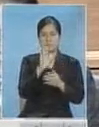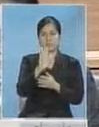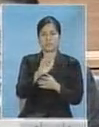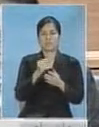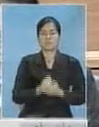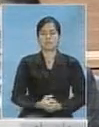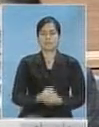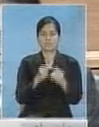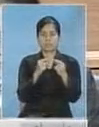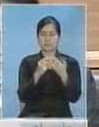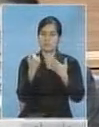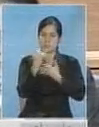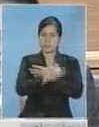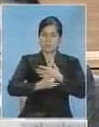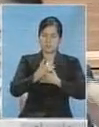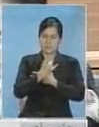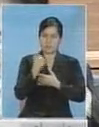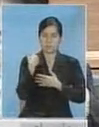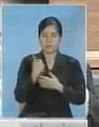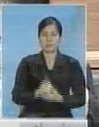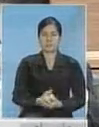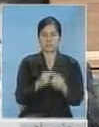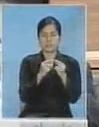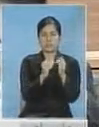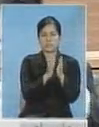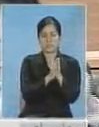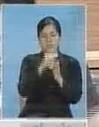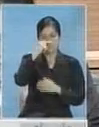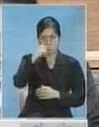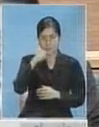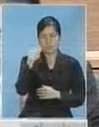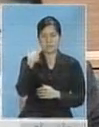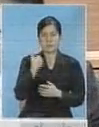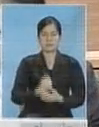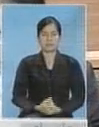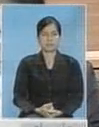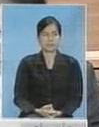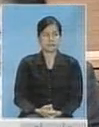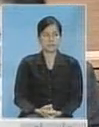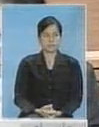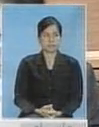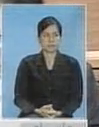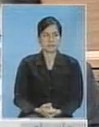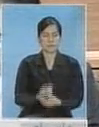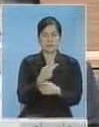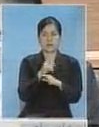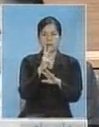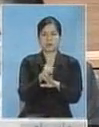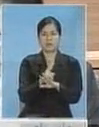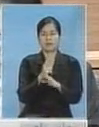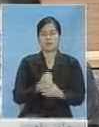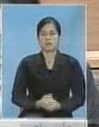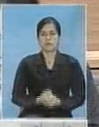ไว้นะครับและโดยเฉพาะอย่างยิ่งที่จะนำไปสู่อาเซียนในข้างหน้าด้วยนะครับท่านประธานครับ